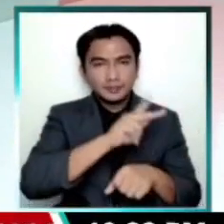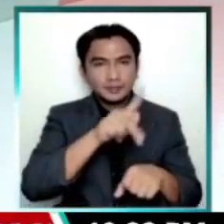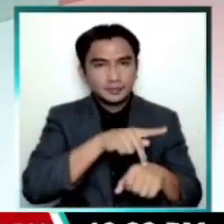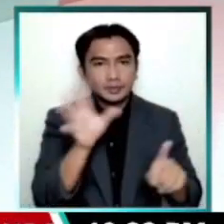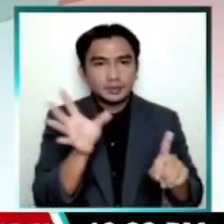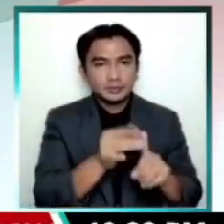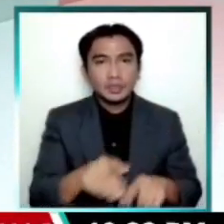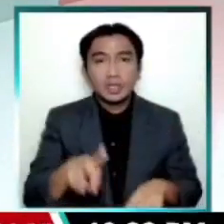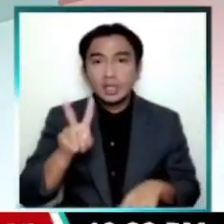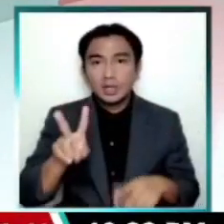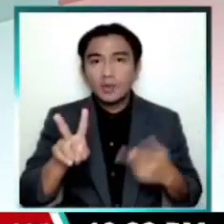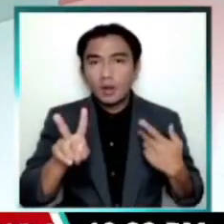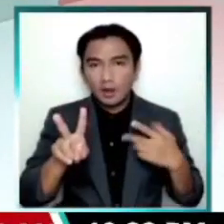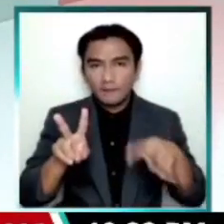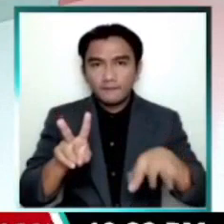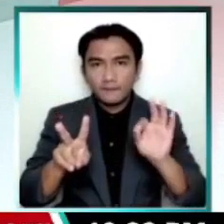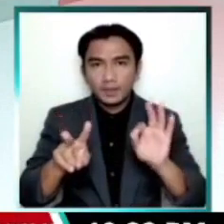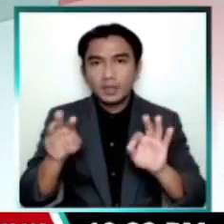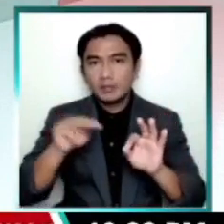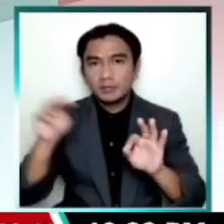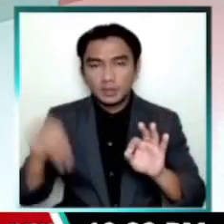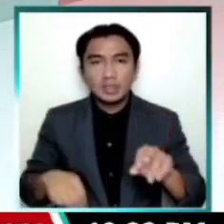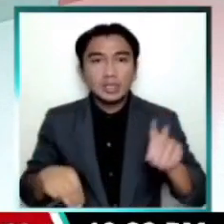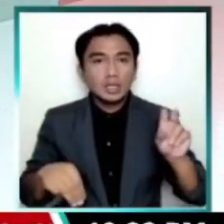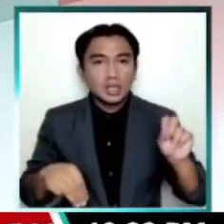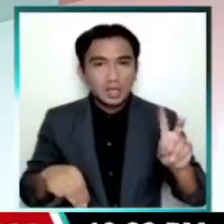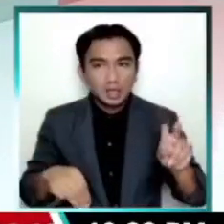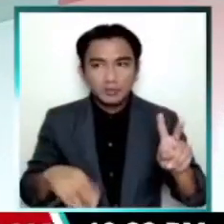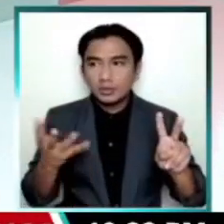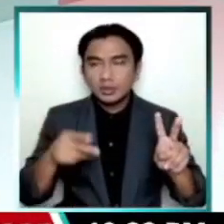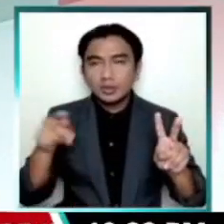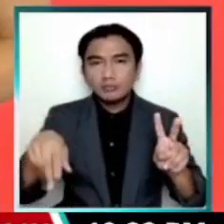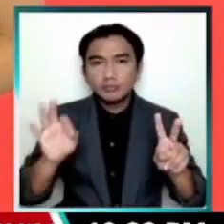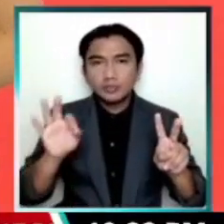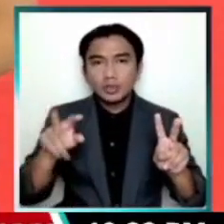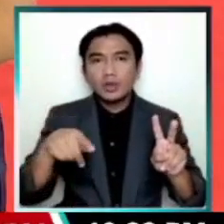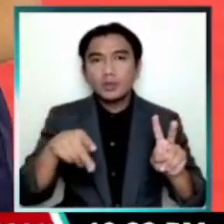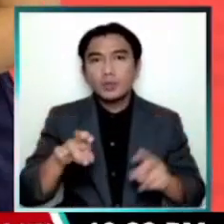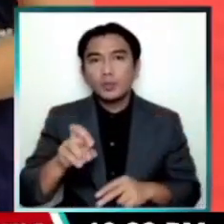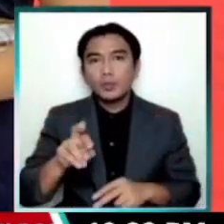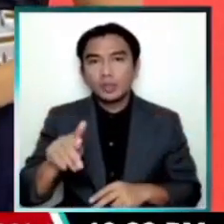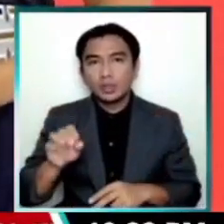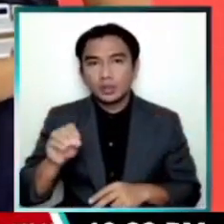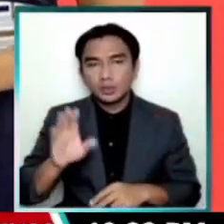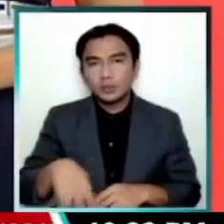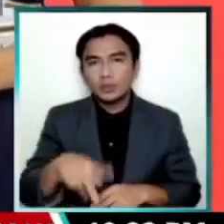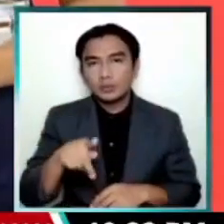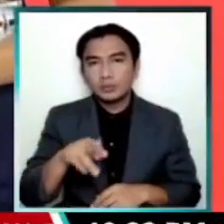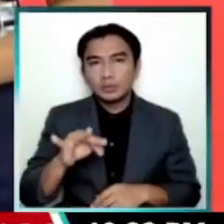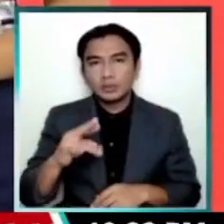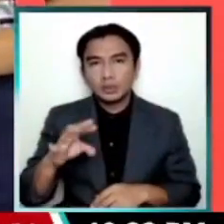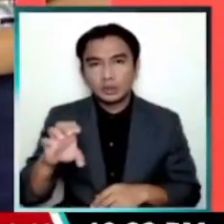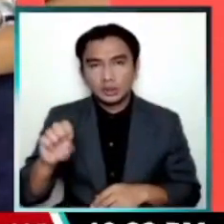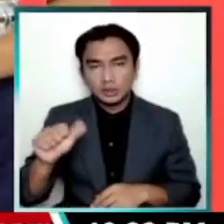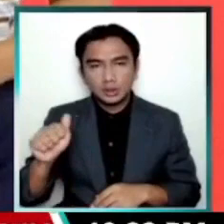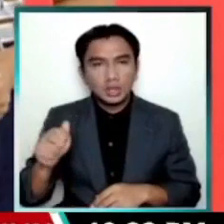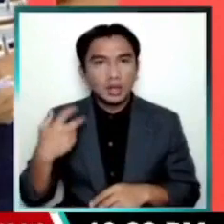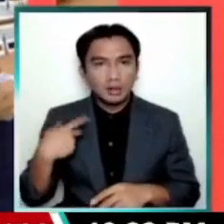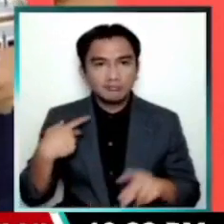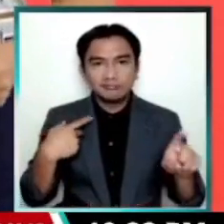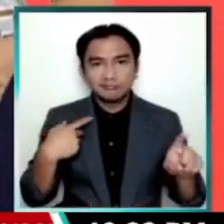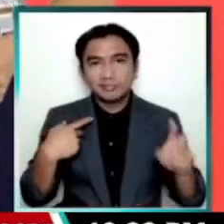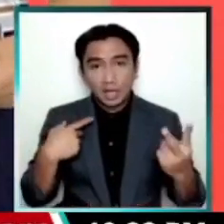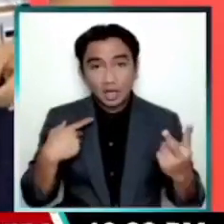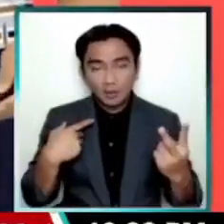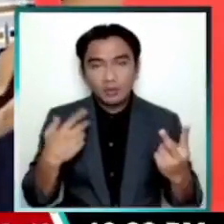Manila, 12 sa Puerto Princesa City, habang 2 naman sa Western Visayas. Isa naman ay